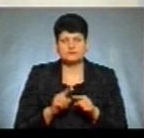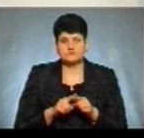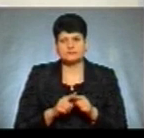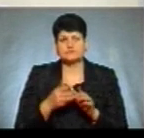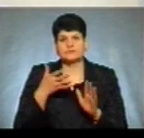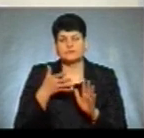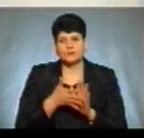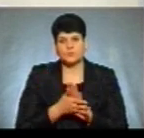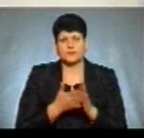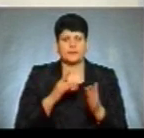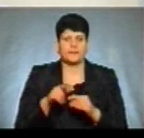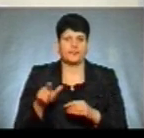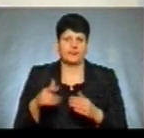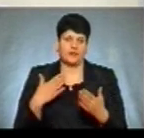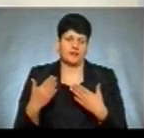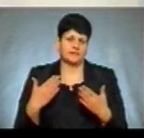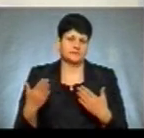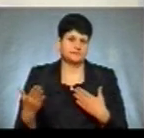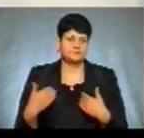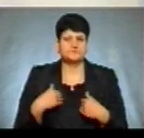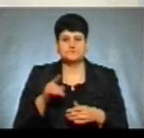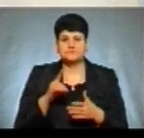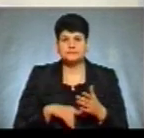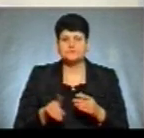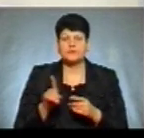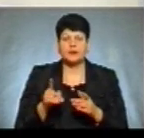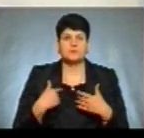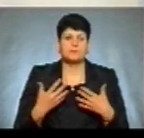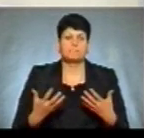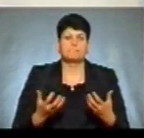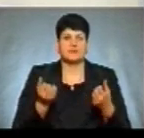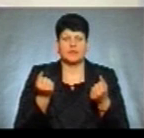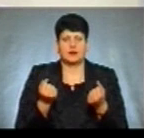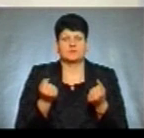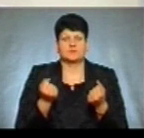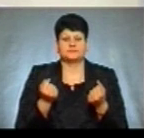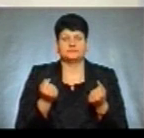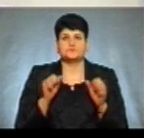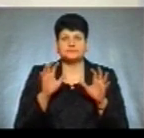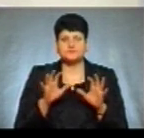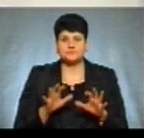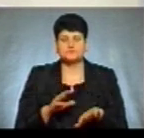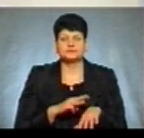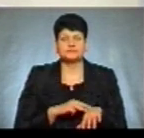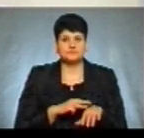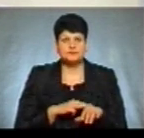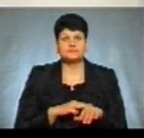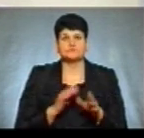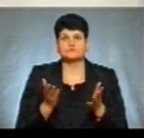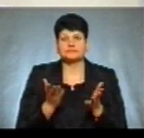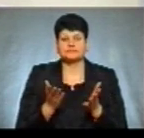нашим населенням. Я надіюся, що ми підтримаємо статус поліції,